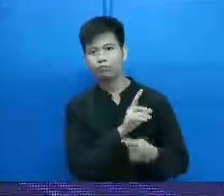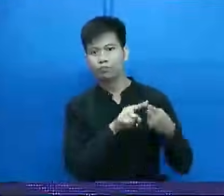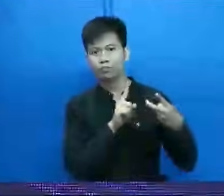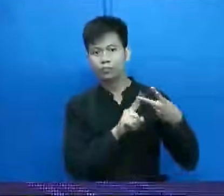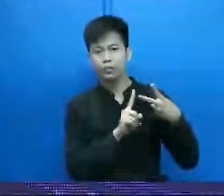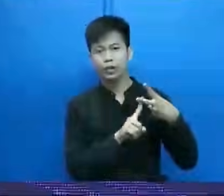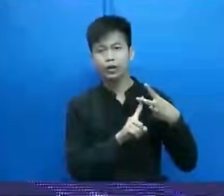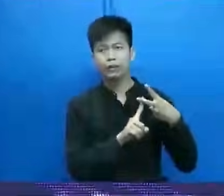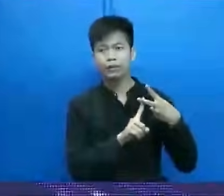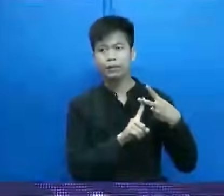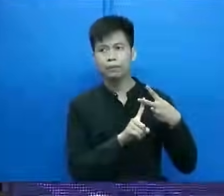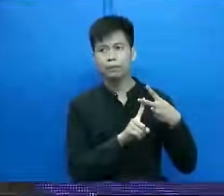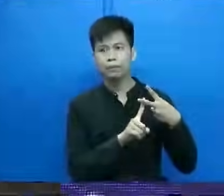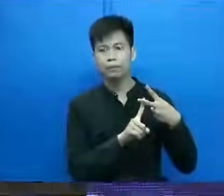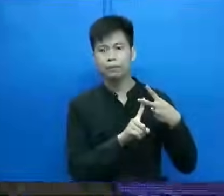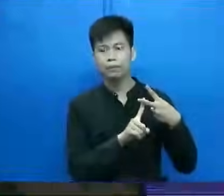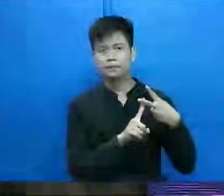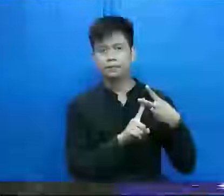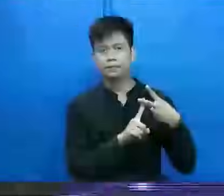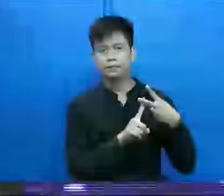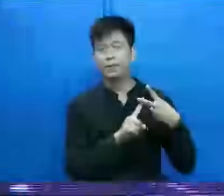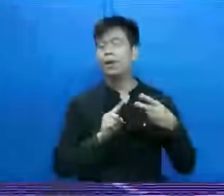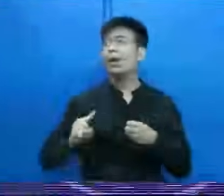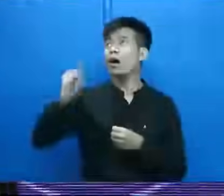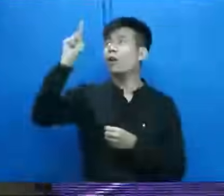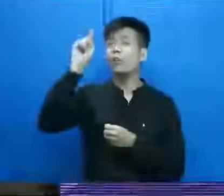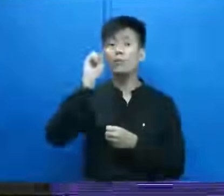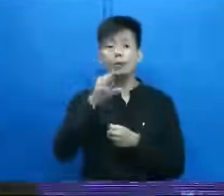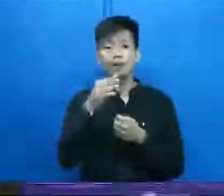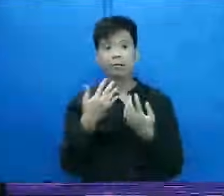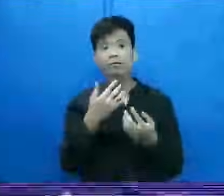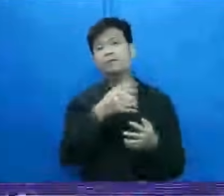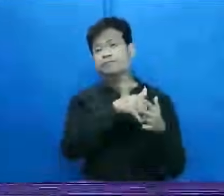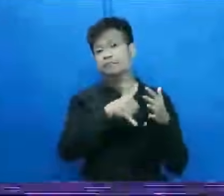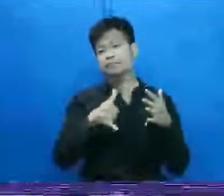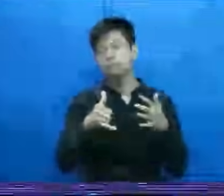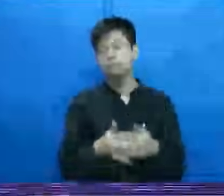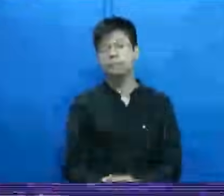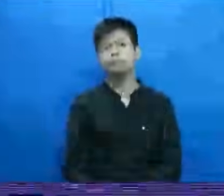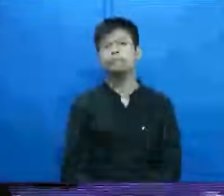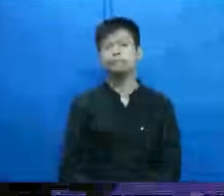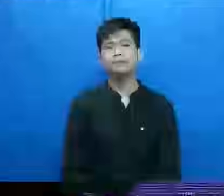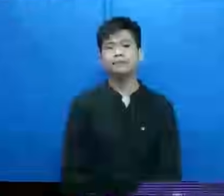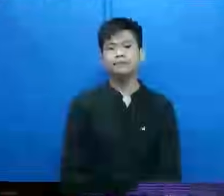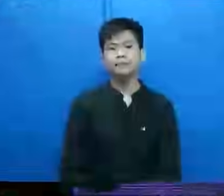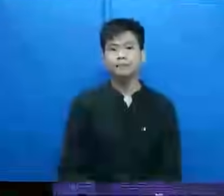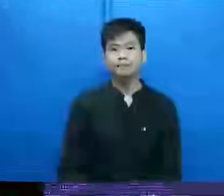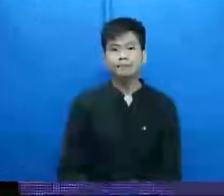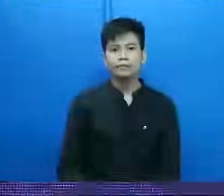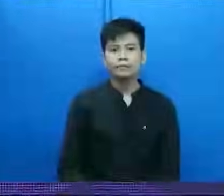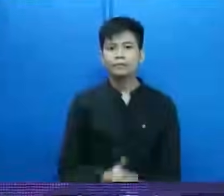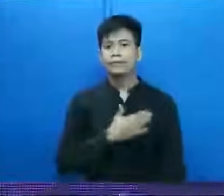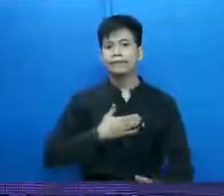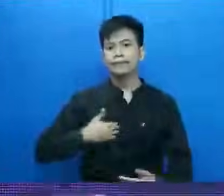cepat. Kemudian Allah katakan, alladzina amanu wa hajaru wa jahadu. Jihad.